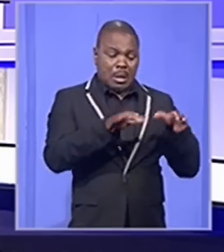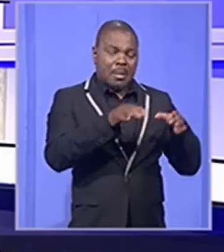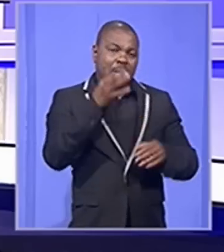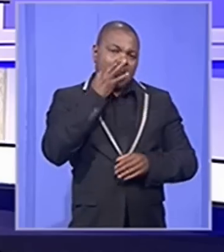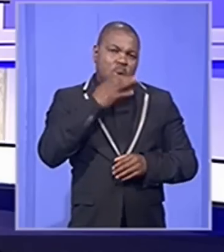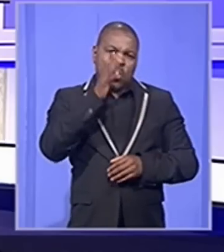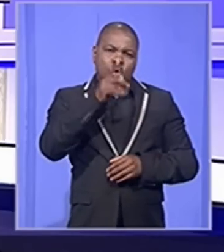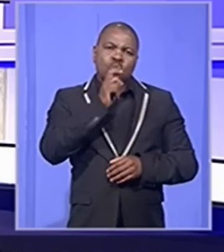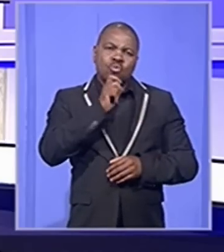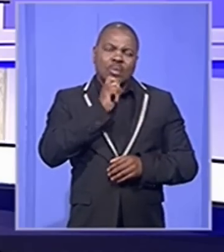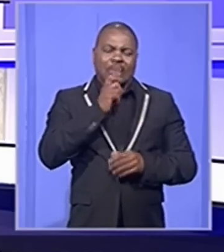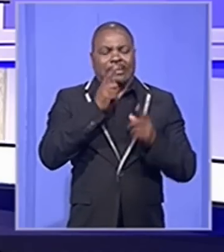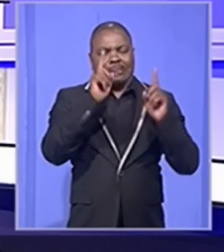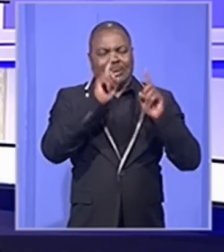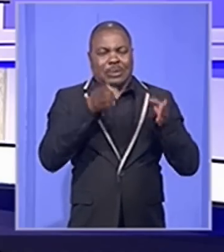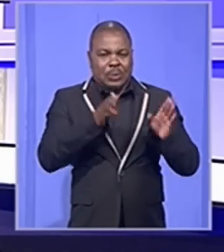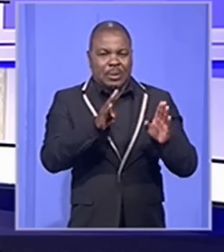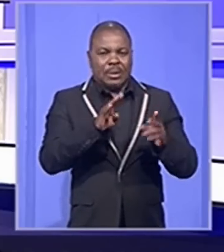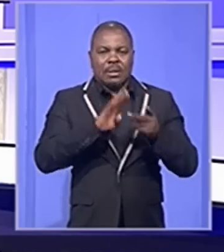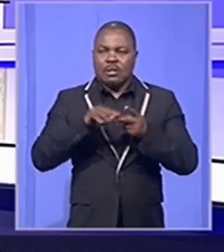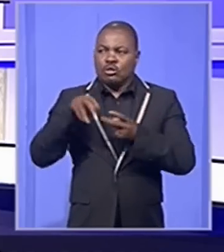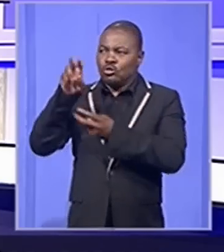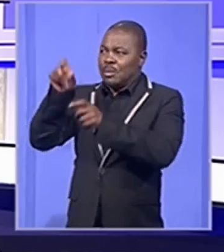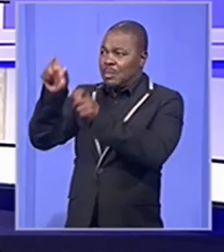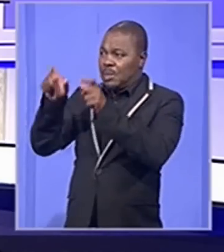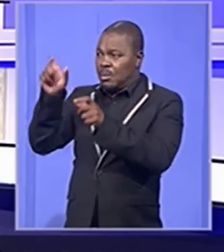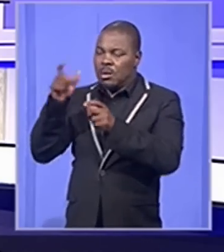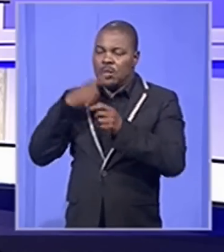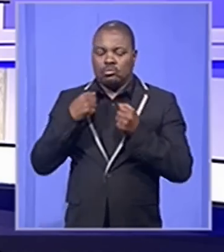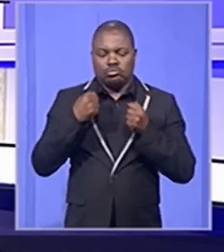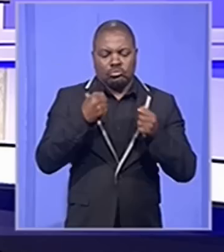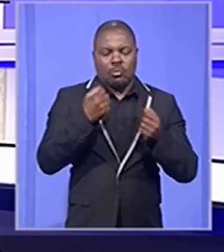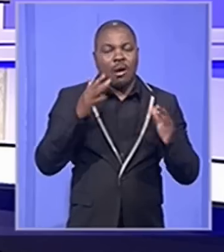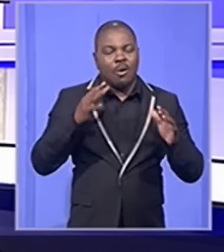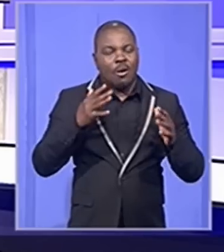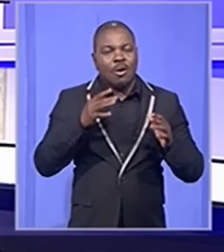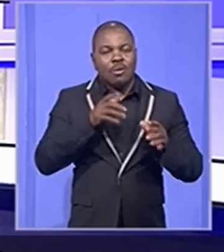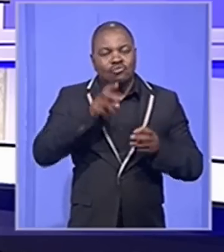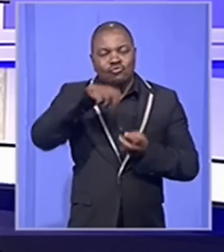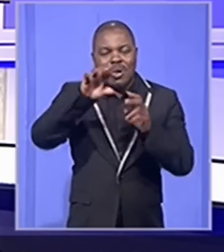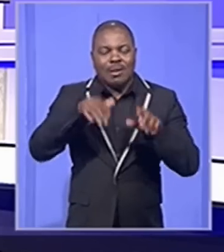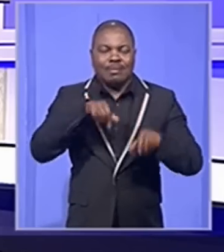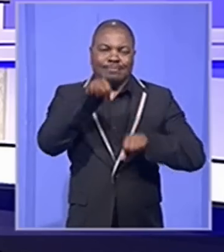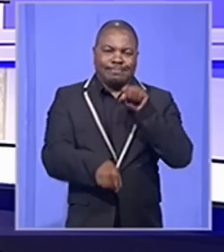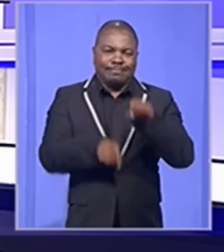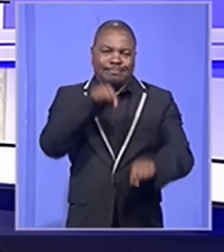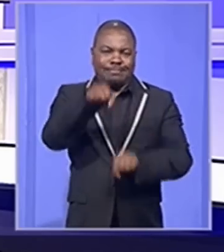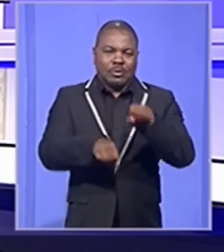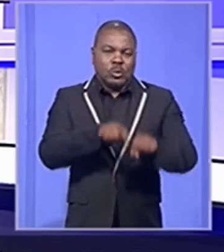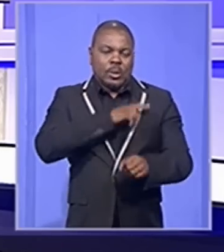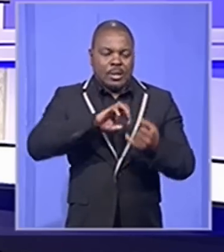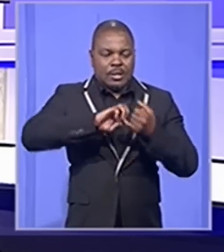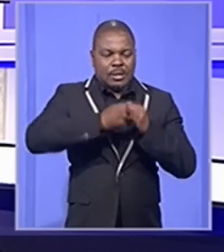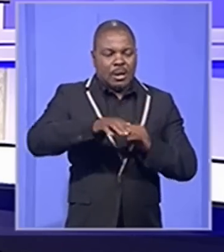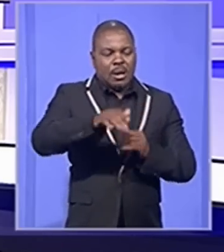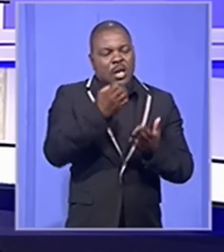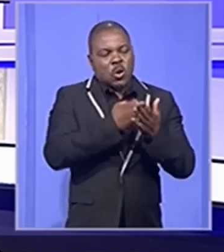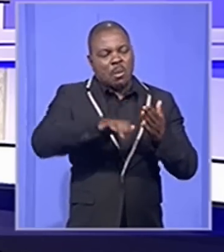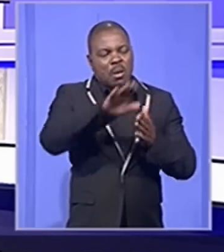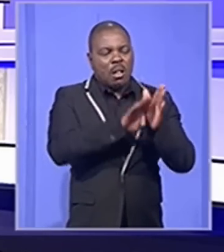mokgwa o sa tlwaelegang ka go kaela bajanala ba ba tsamaisa ka dibaesekele ka maitlhomo a go tsosolosa ikonomi ya kgaolo